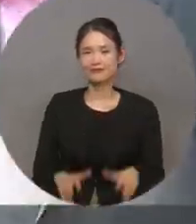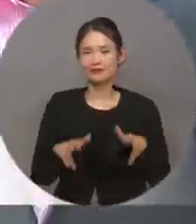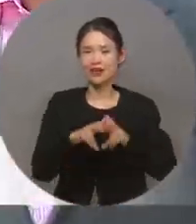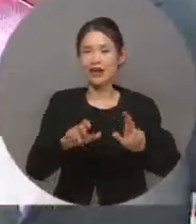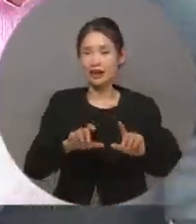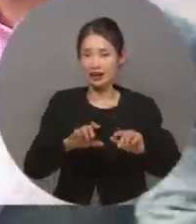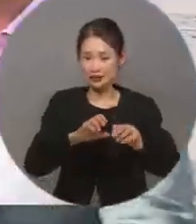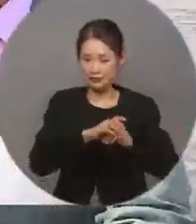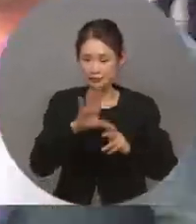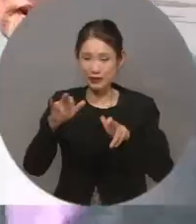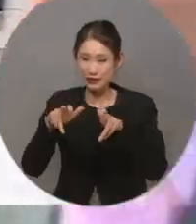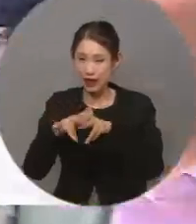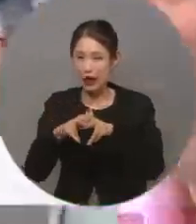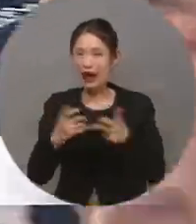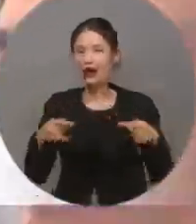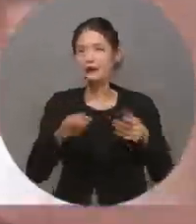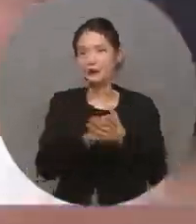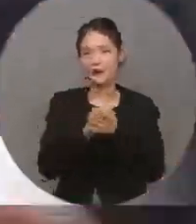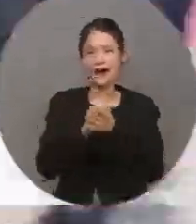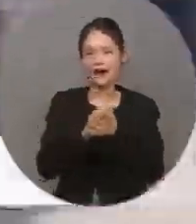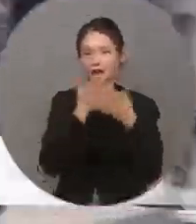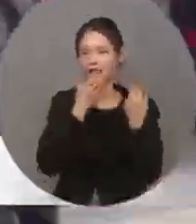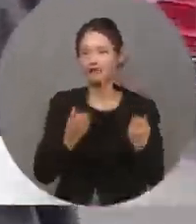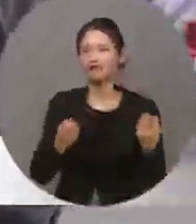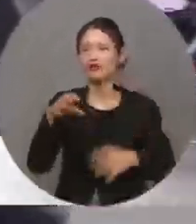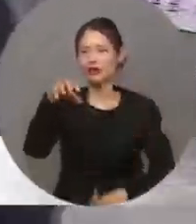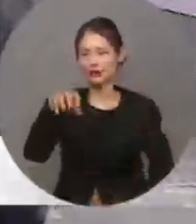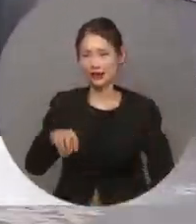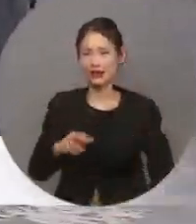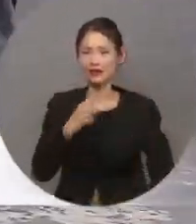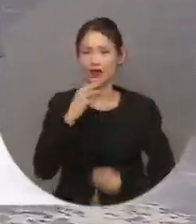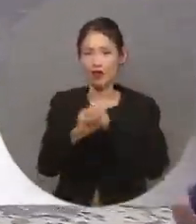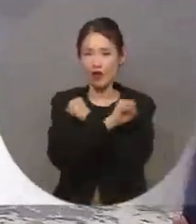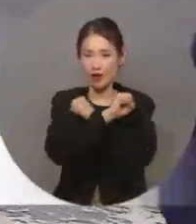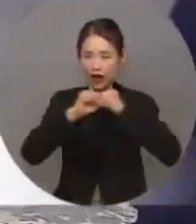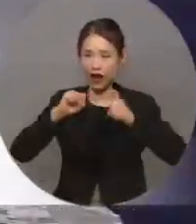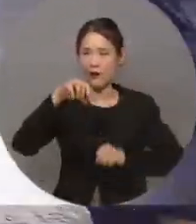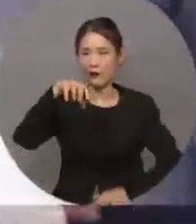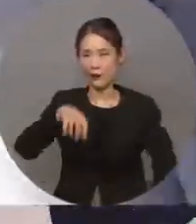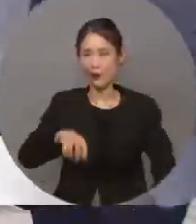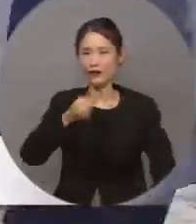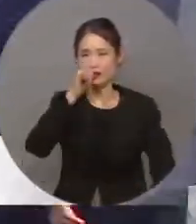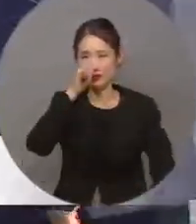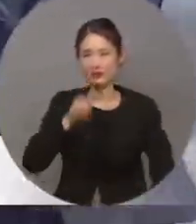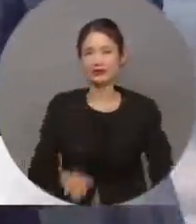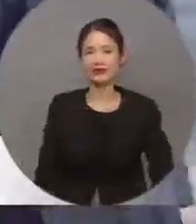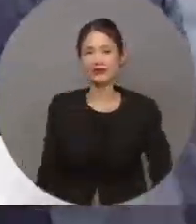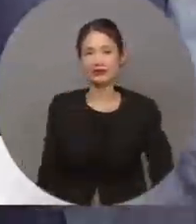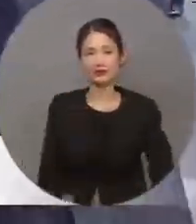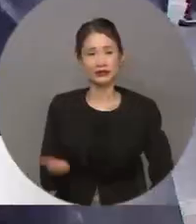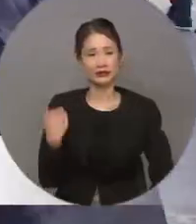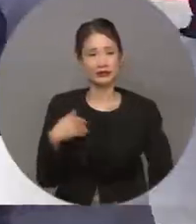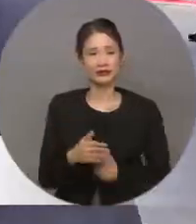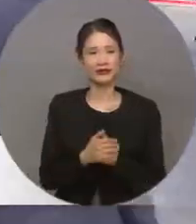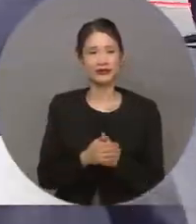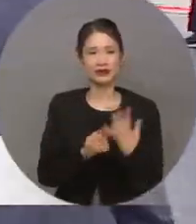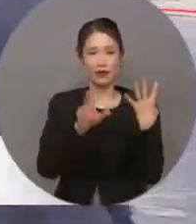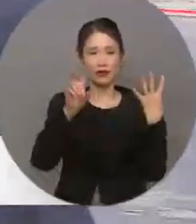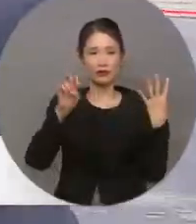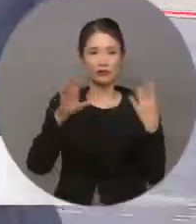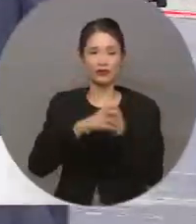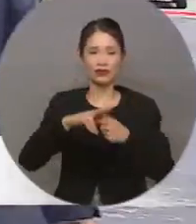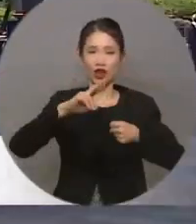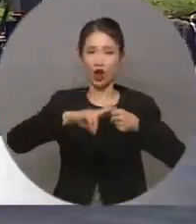장애인과 비장애인이 화합하는 축제장이 서울 한복판에 열렸습니다. 지난 18일 여의도공원